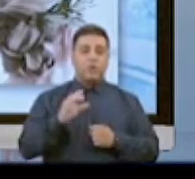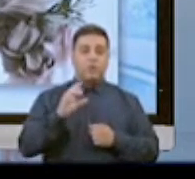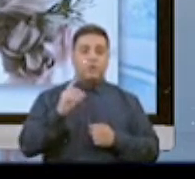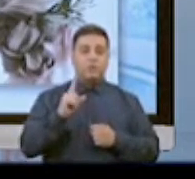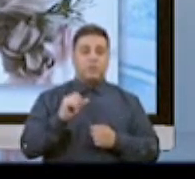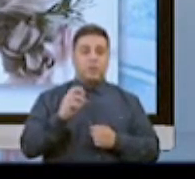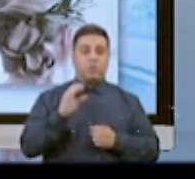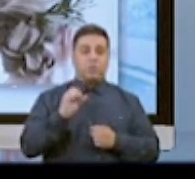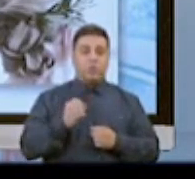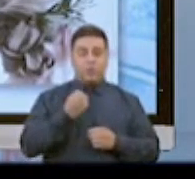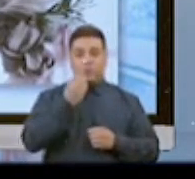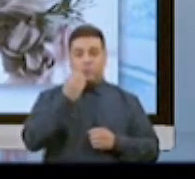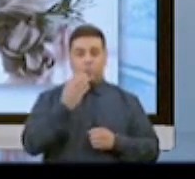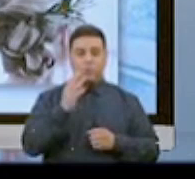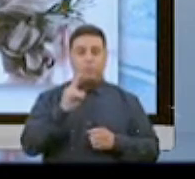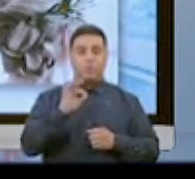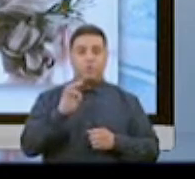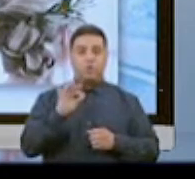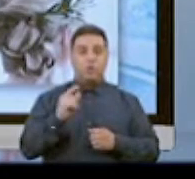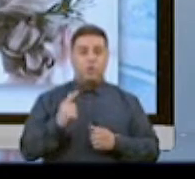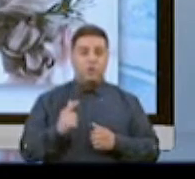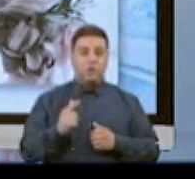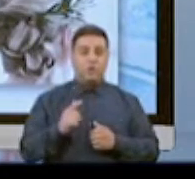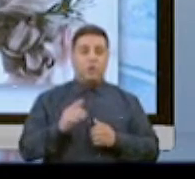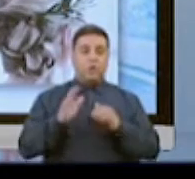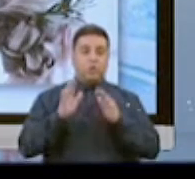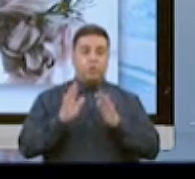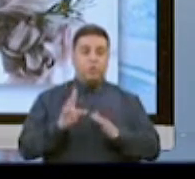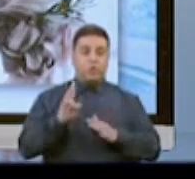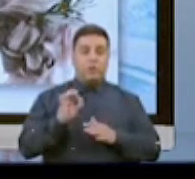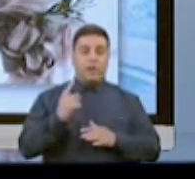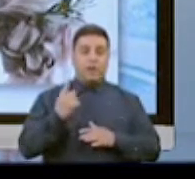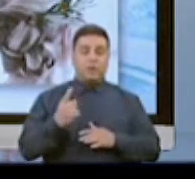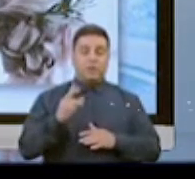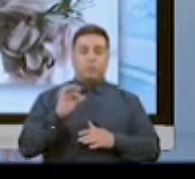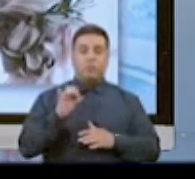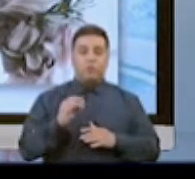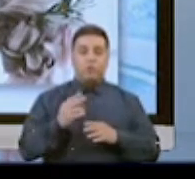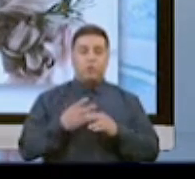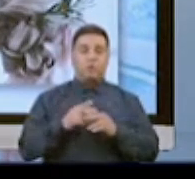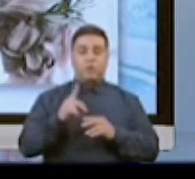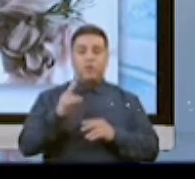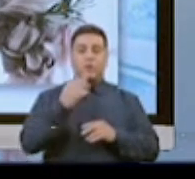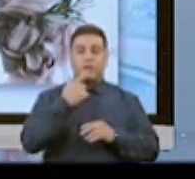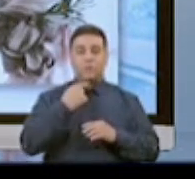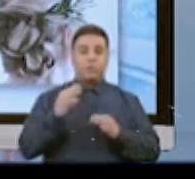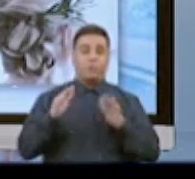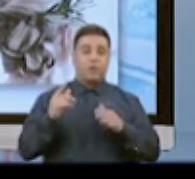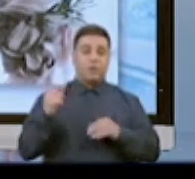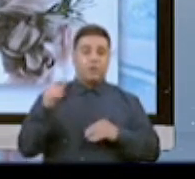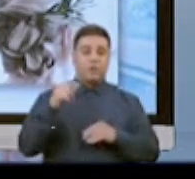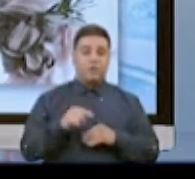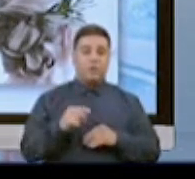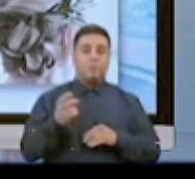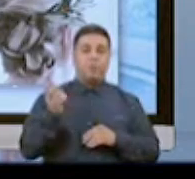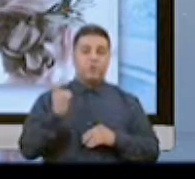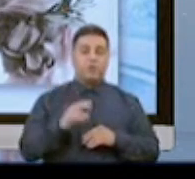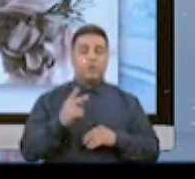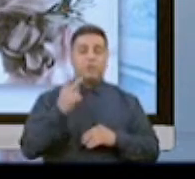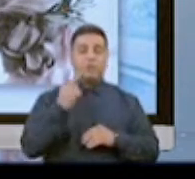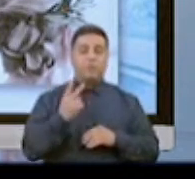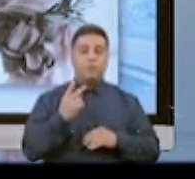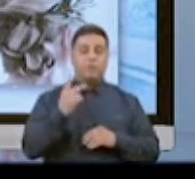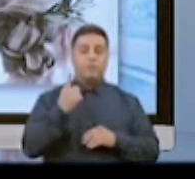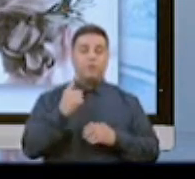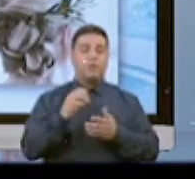Загудели в цветущем дереве пчелы. Только не одни пчелы на ту красоту прилетели. Пришли две первоклассницы в